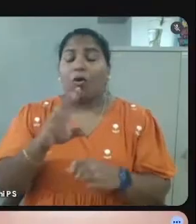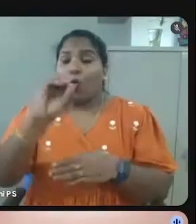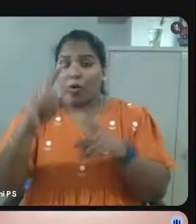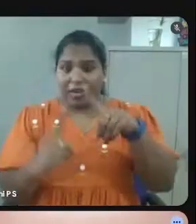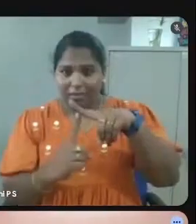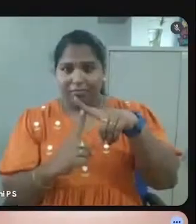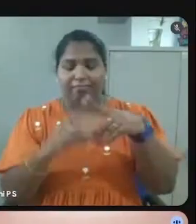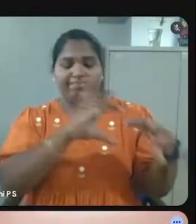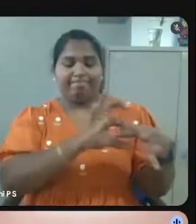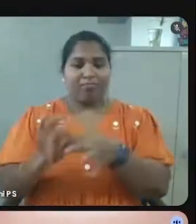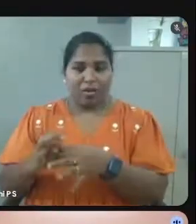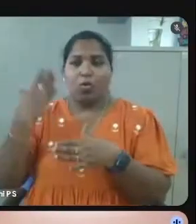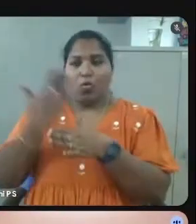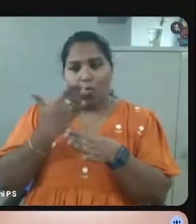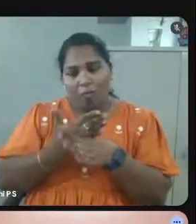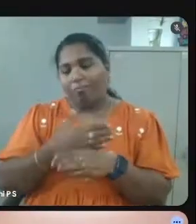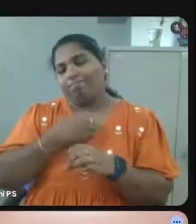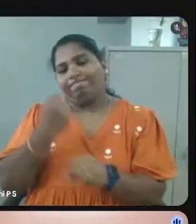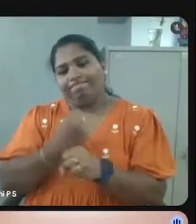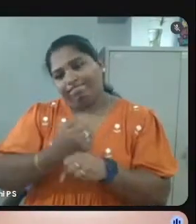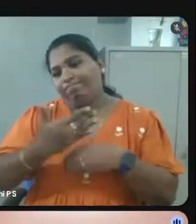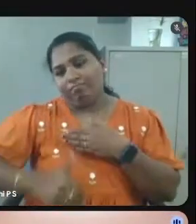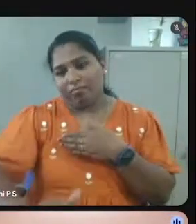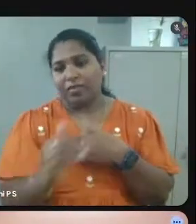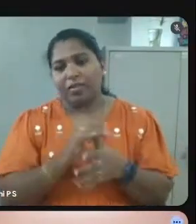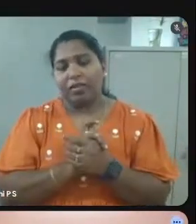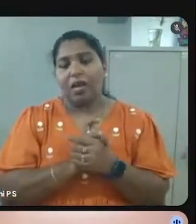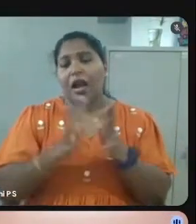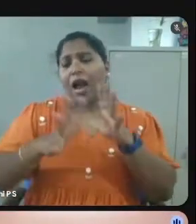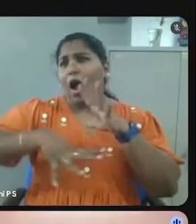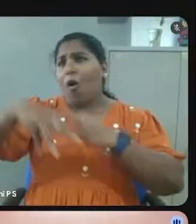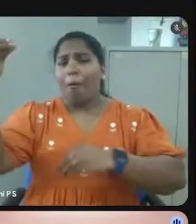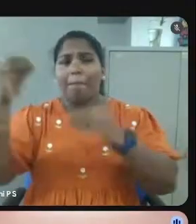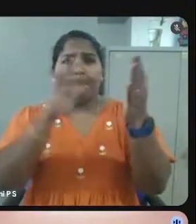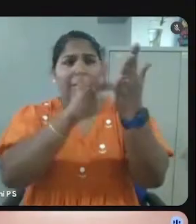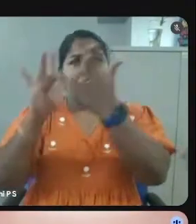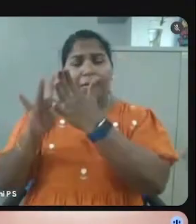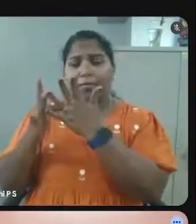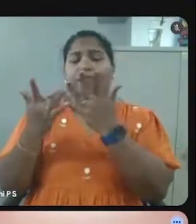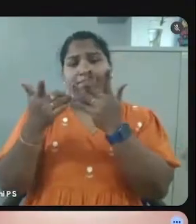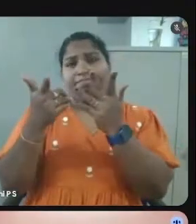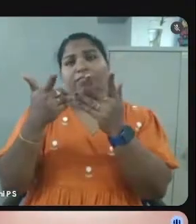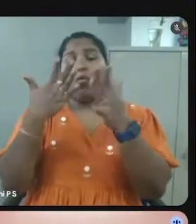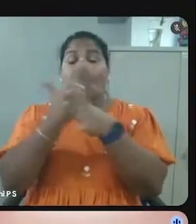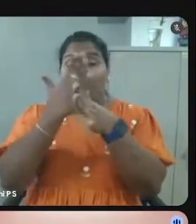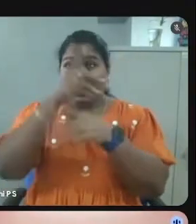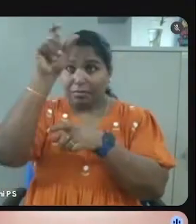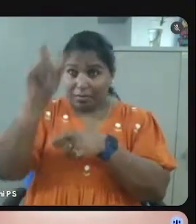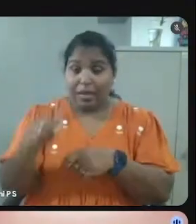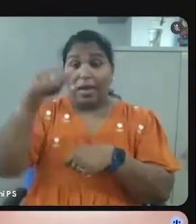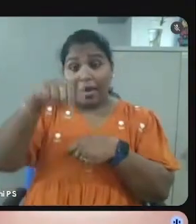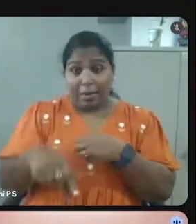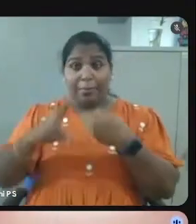ക്ലിനീഷ്യനായും അക്കാഡമിഷ്യനായും പ്രവർത്തിച്ചു വരുന്നു. വിദേശ രാജ്യങ്ങളിൽ വർഷങ്ങളോളം സേവനമനുഷ്ഠിച്ച അദ്ദേഹം ഇപ്പോൾ